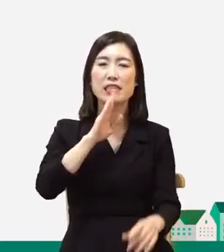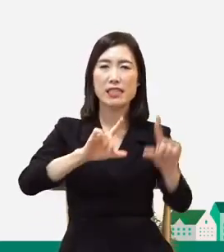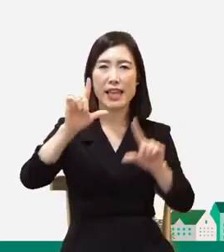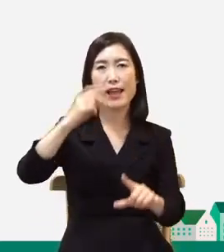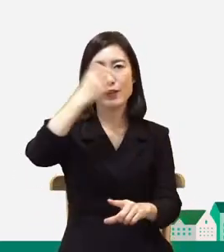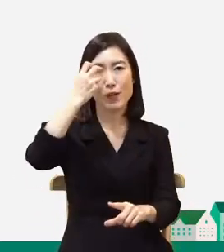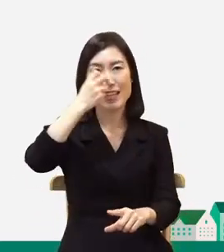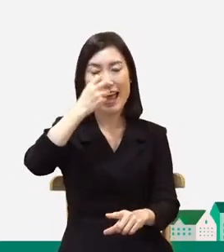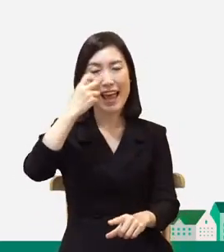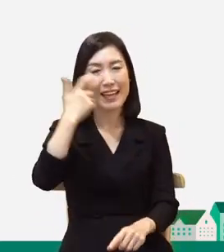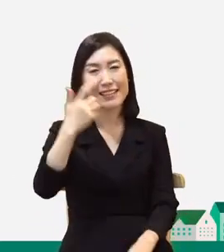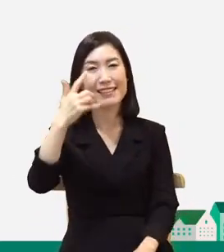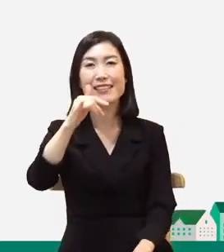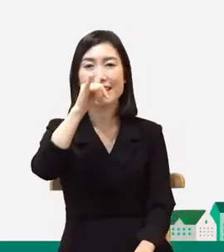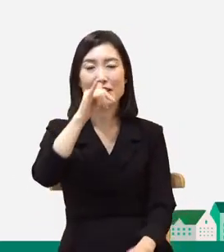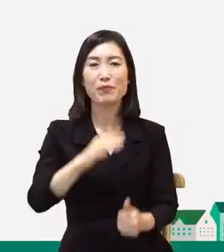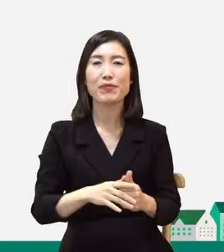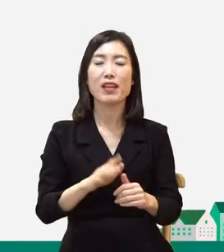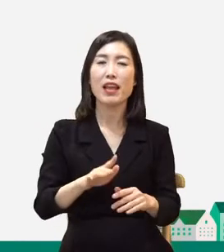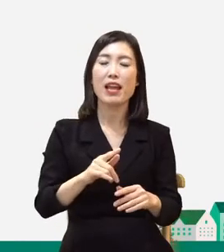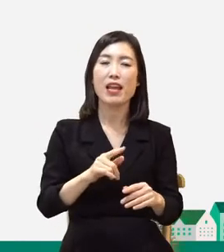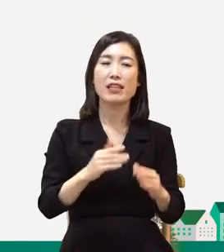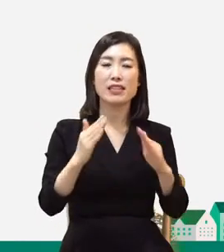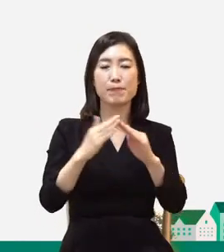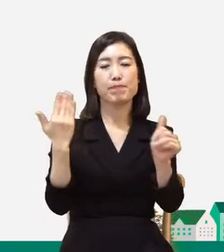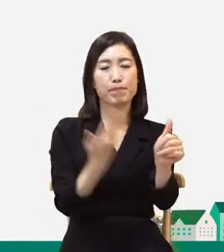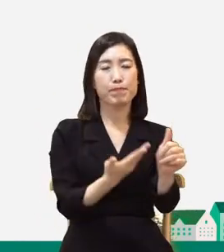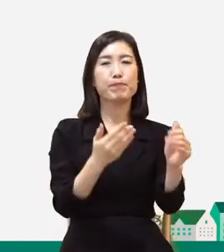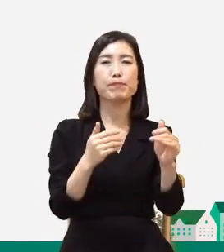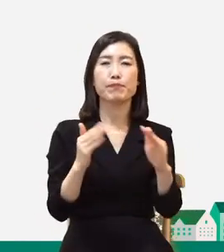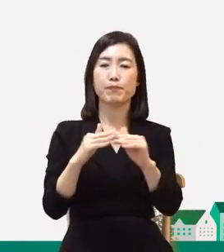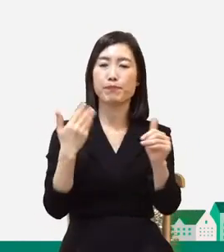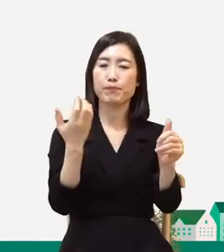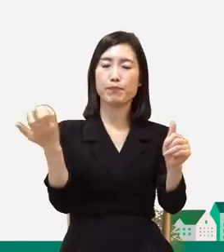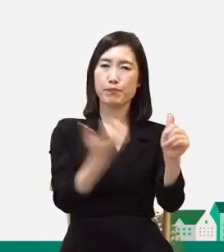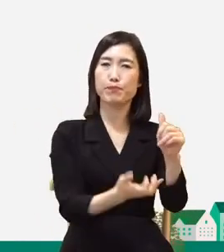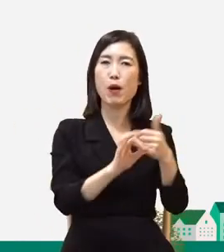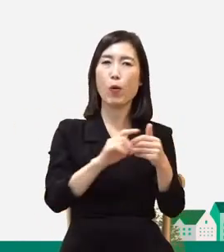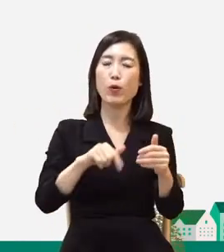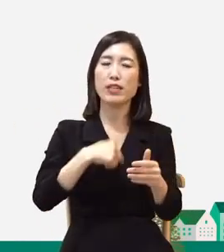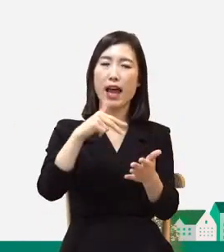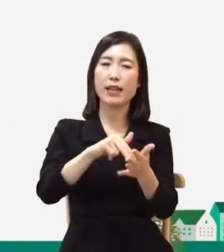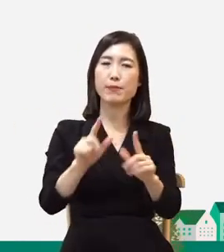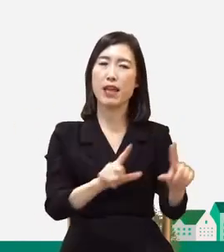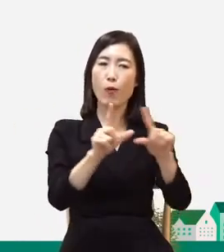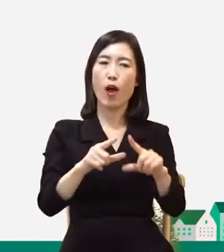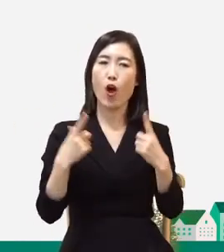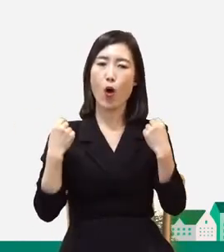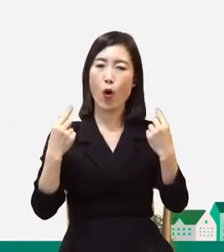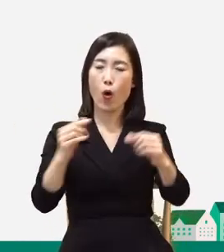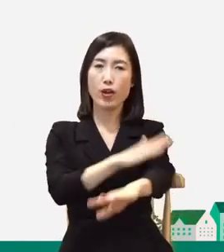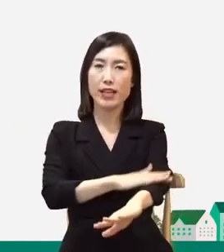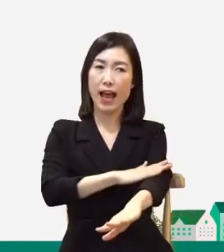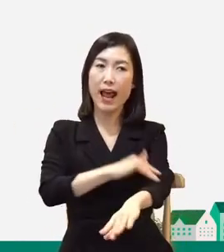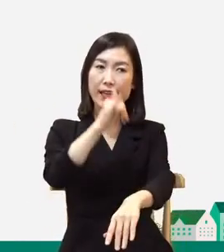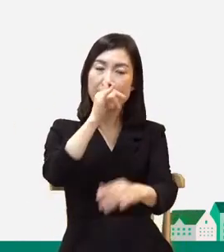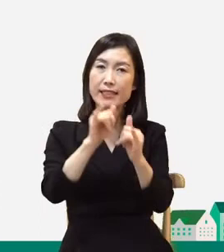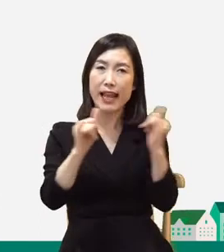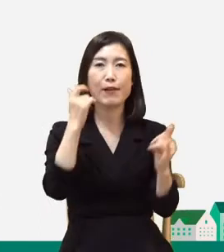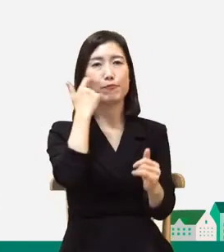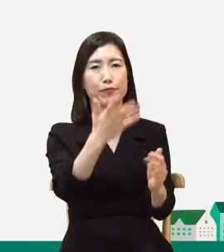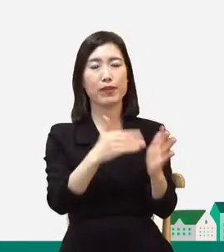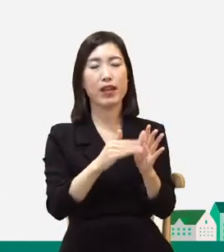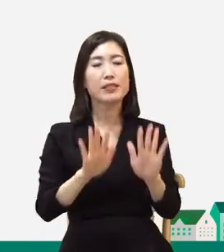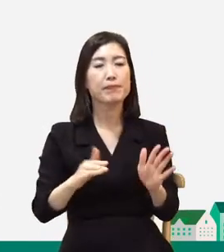10월 31일까지 자립을 유지한 회원분들을 대상으로 저희가 통계를 내봤고요. 지금 그 기간 동안에 총